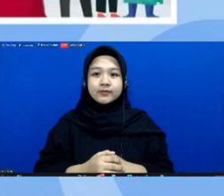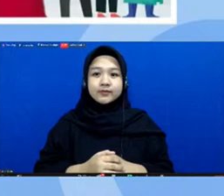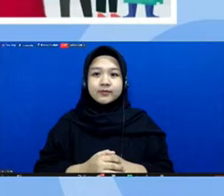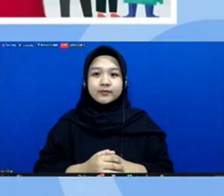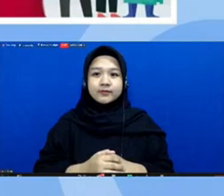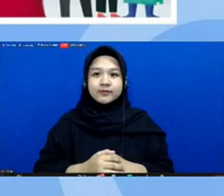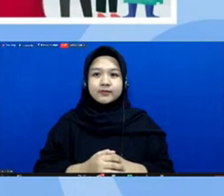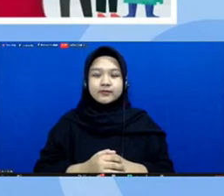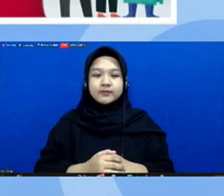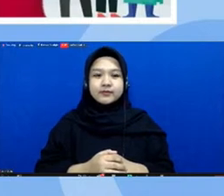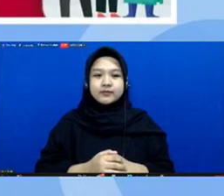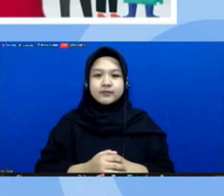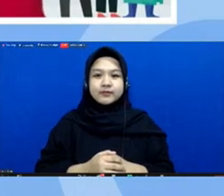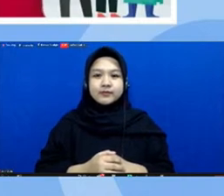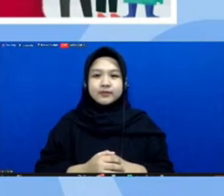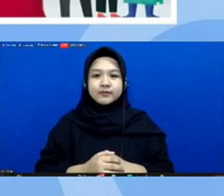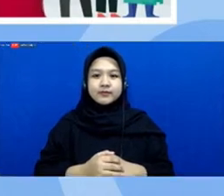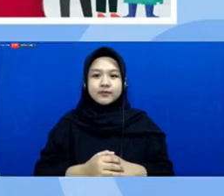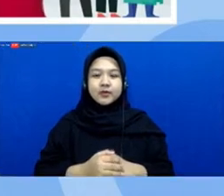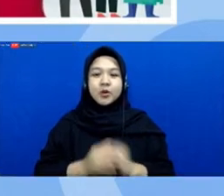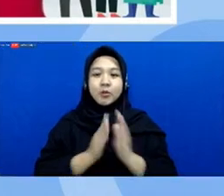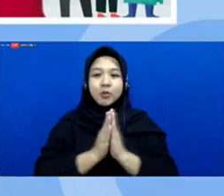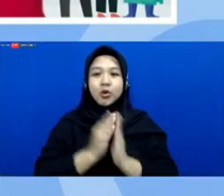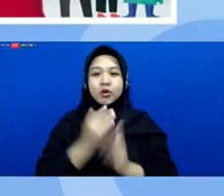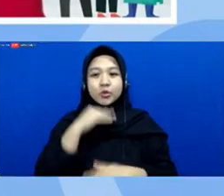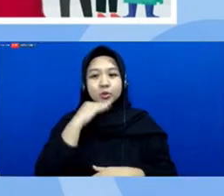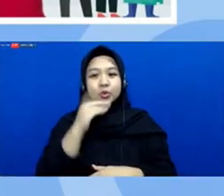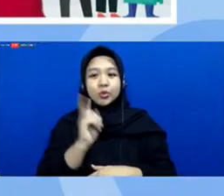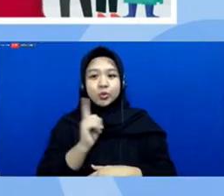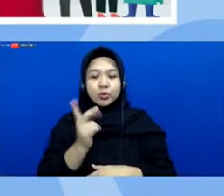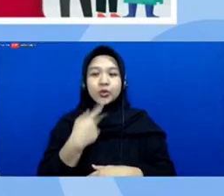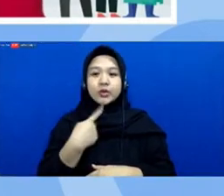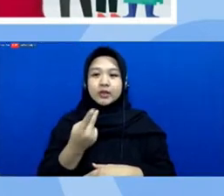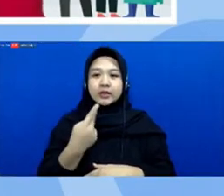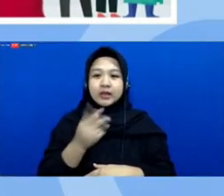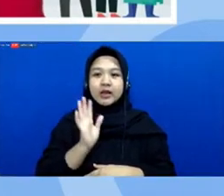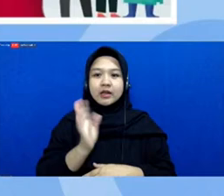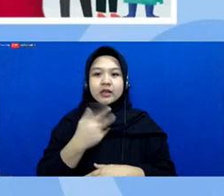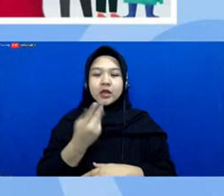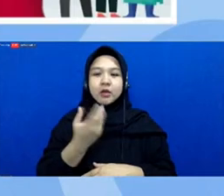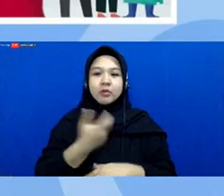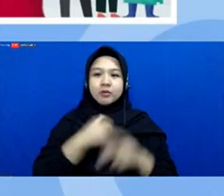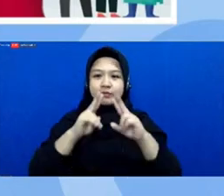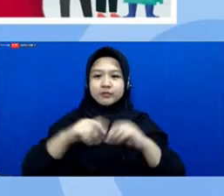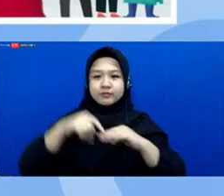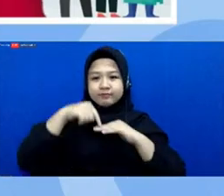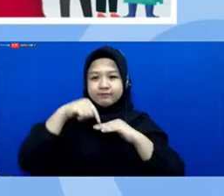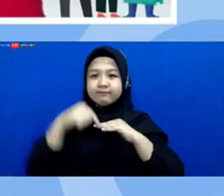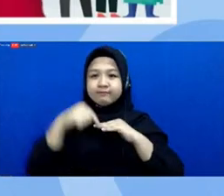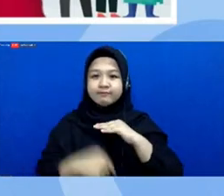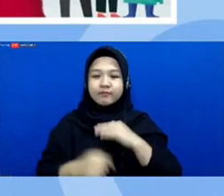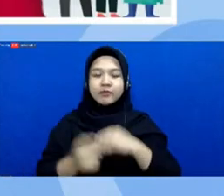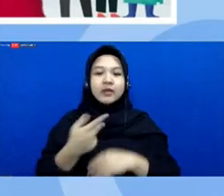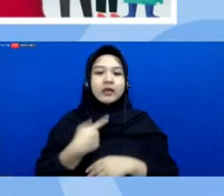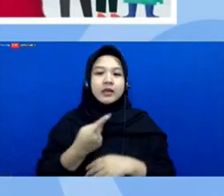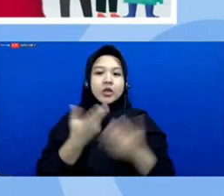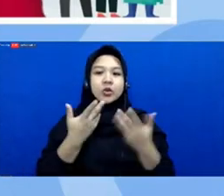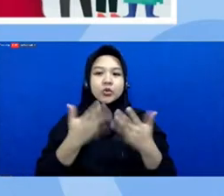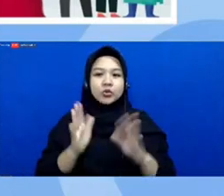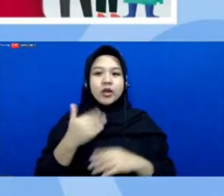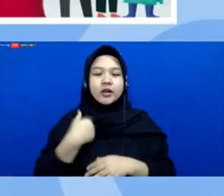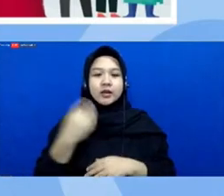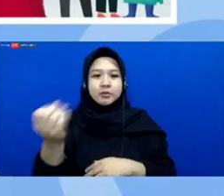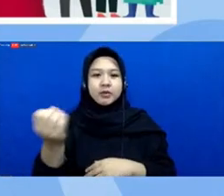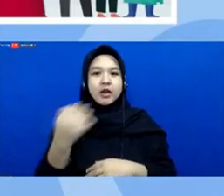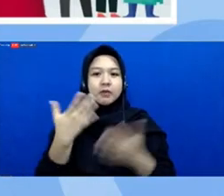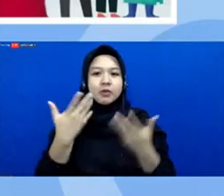Profesor Zulfikar, mohon tahan dulu ya. Kita sebelum nanti kita akan membedah lebih lanjut lagi. Kita sudah ada penanggap yang